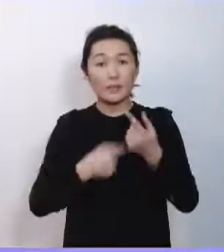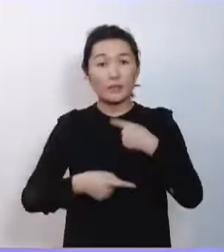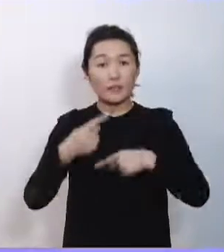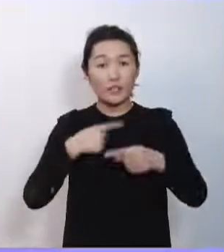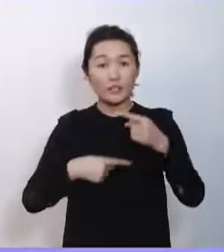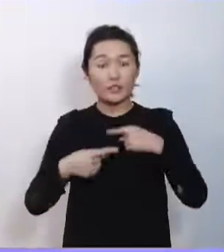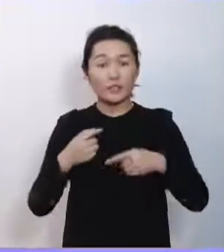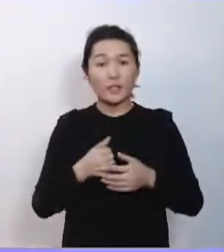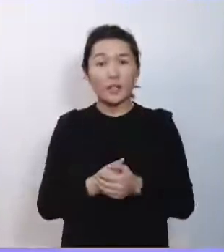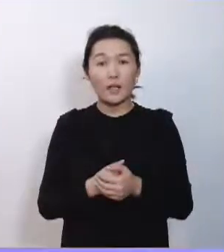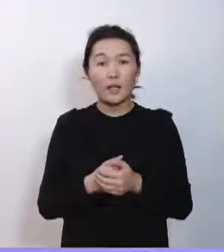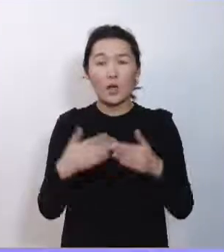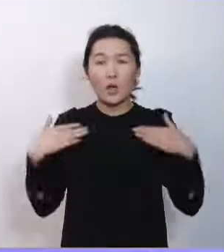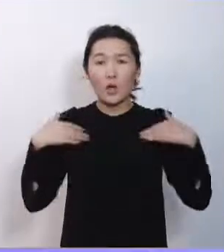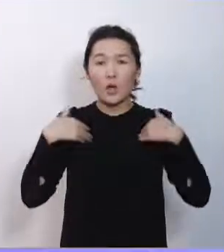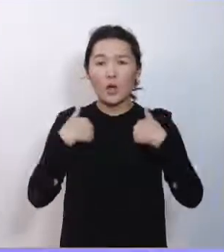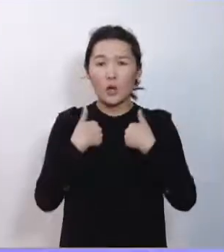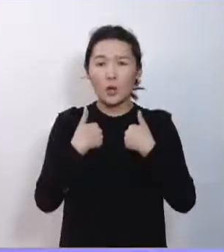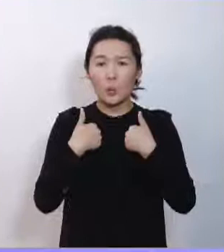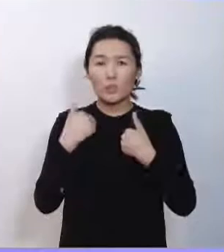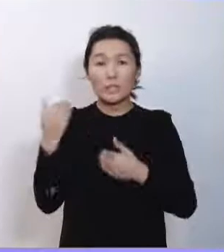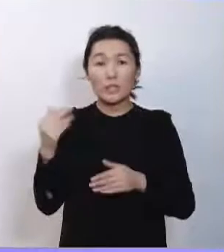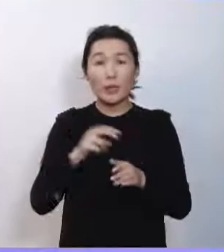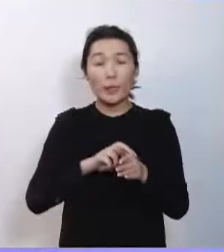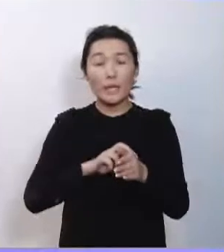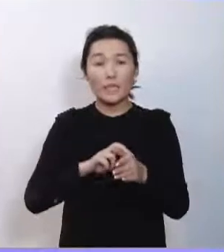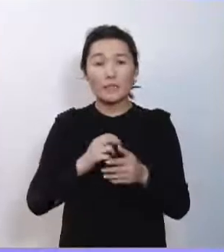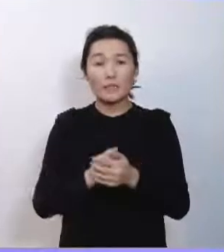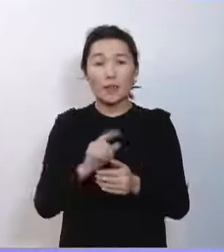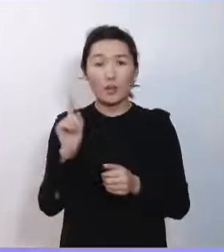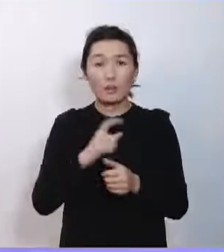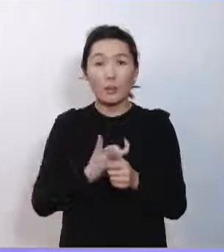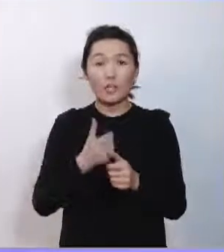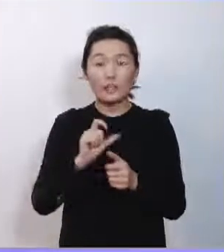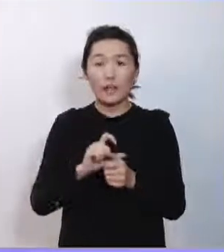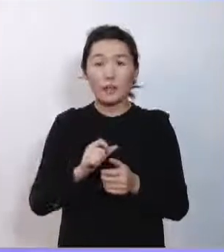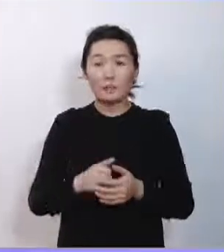возвратится. Грусть, тоска ее боится. Что это?